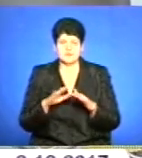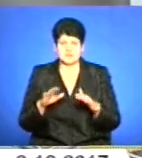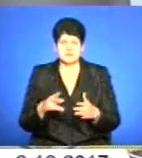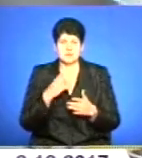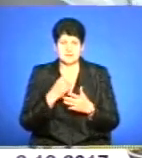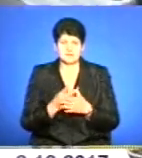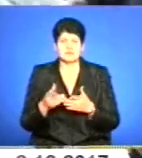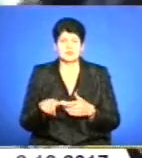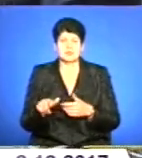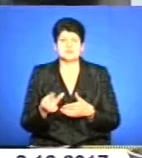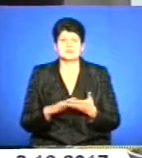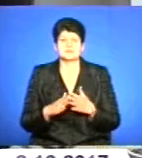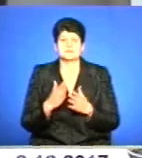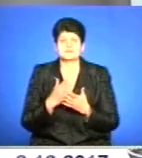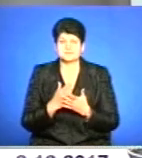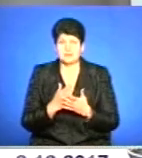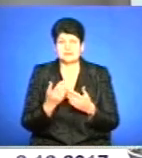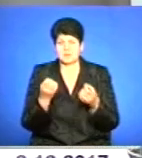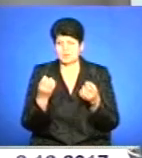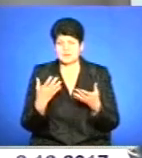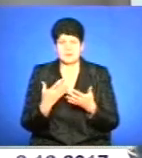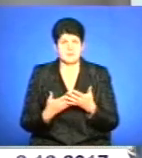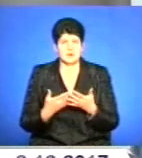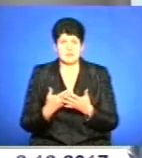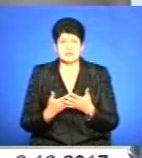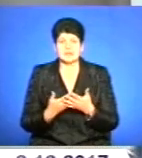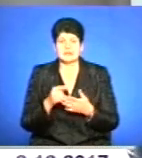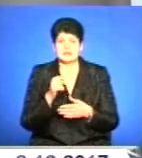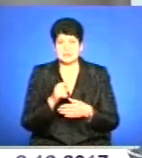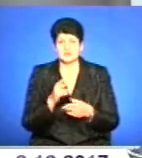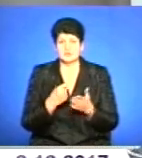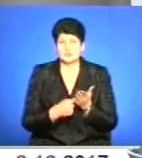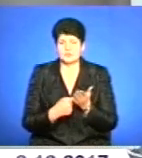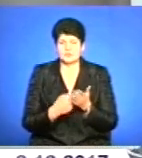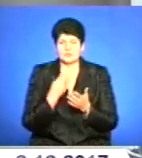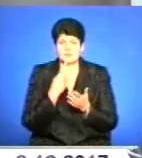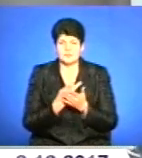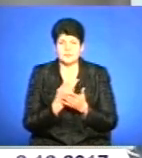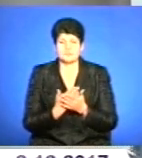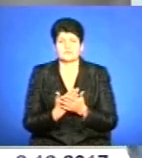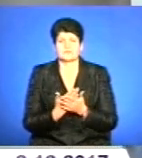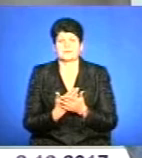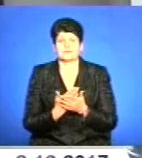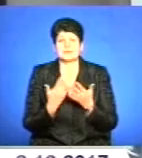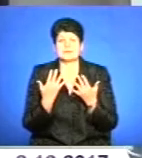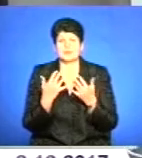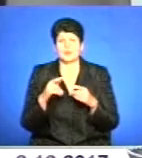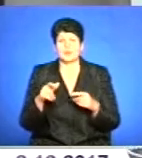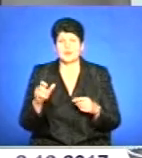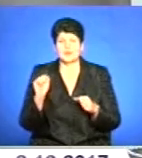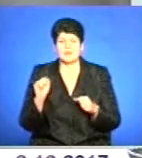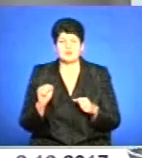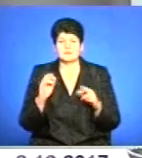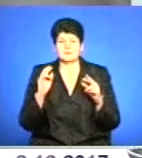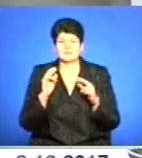дорогах складається. Тобто на ось таких простих прикладах їм доводити до відома, наскільки людина може